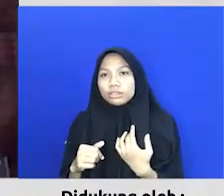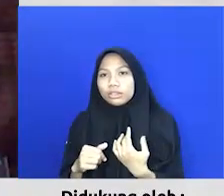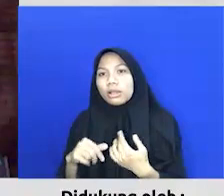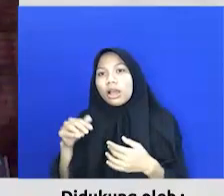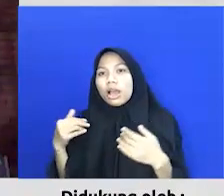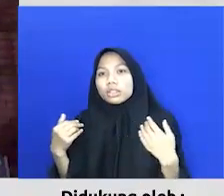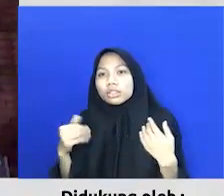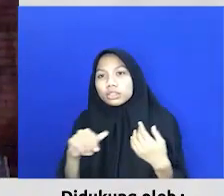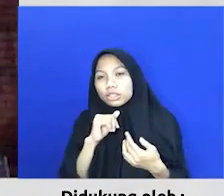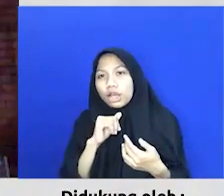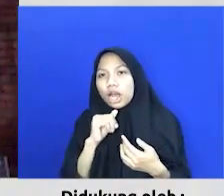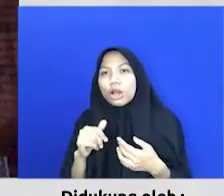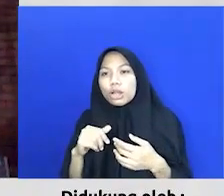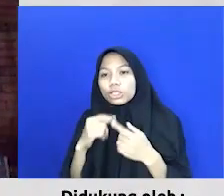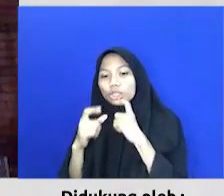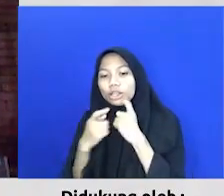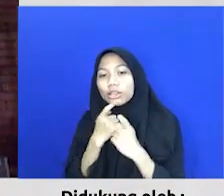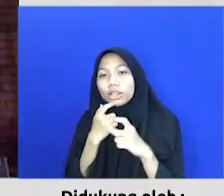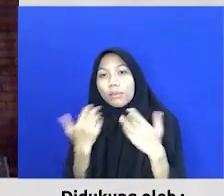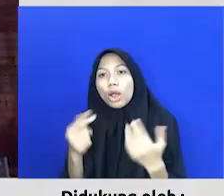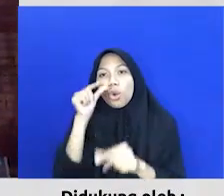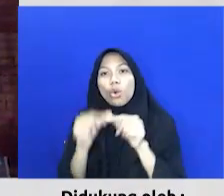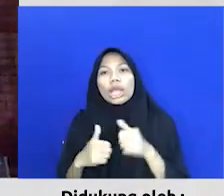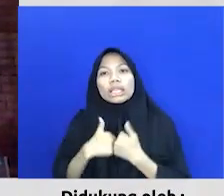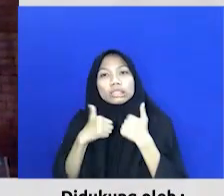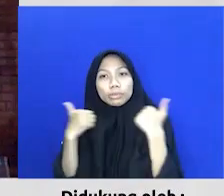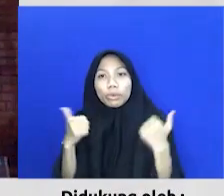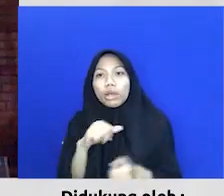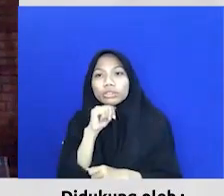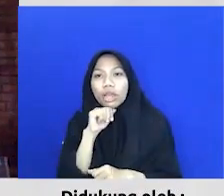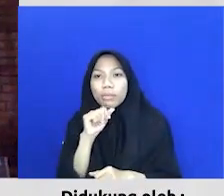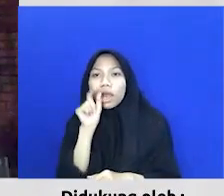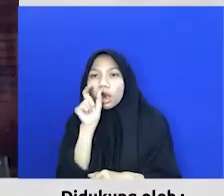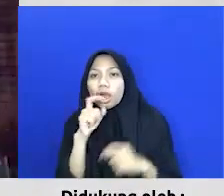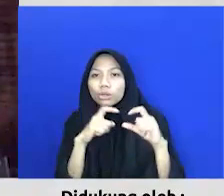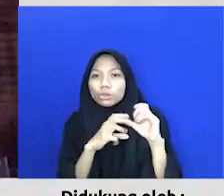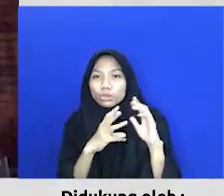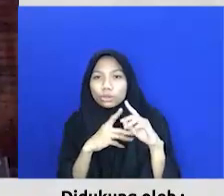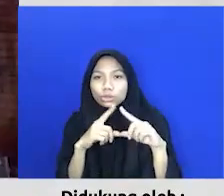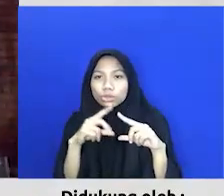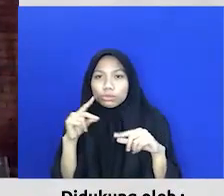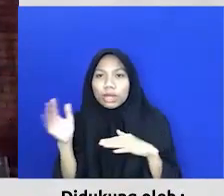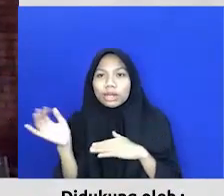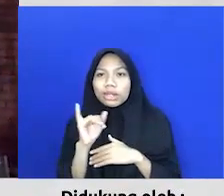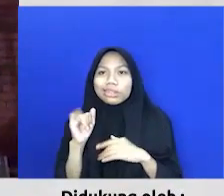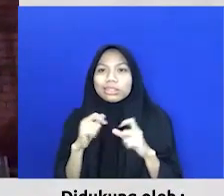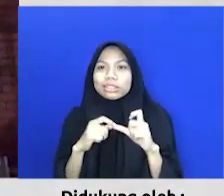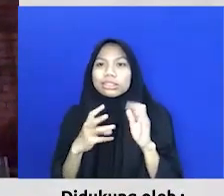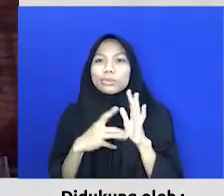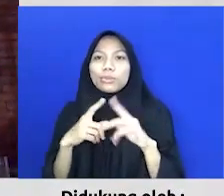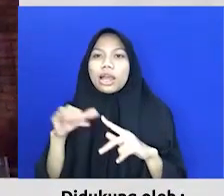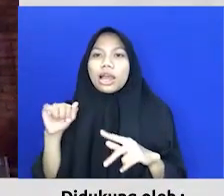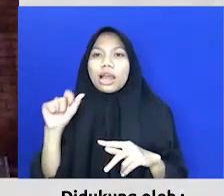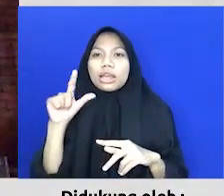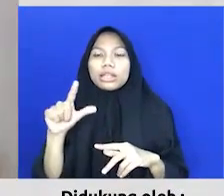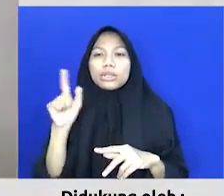formula utama sehingga sebuah skenario film itu bisa menjadi sebuah skenario film? Aris, menurut Aris gimana?